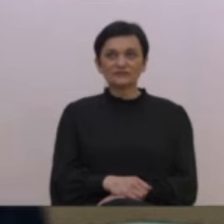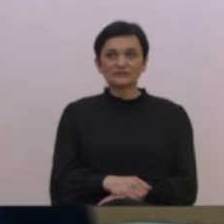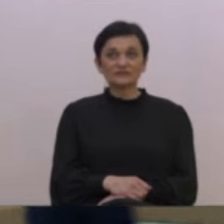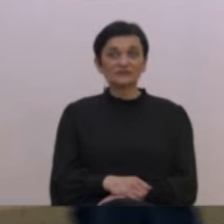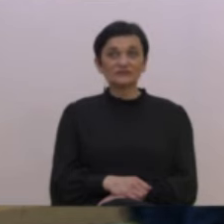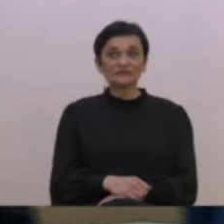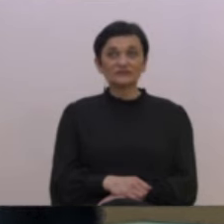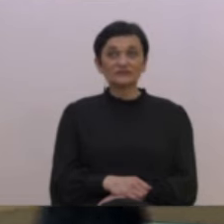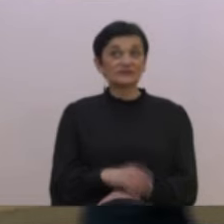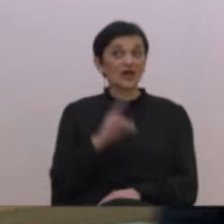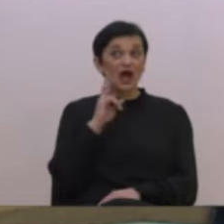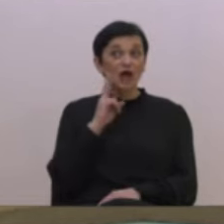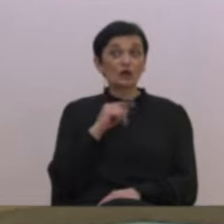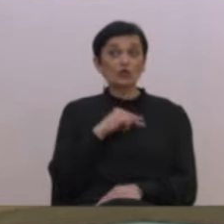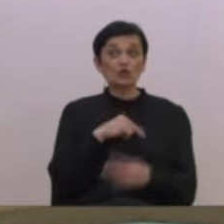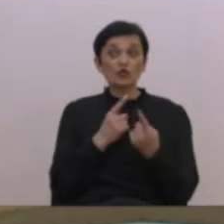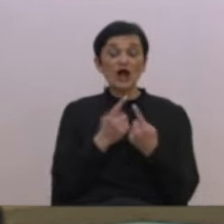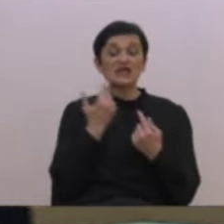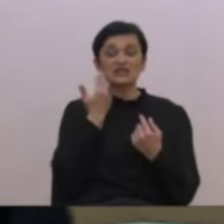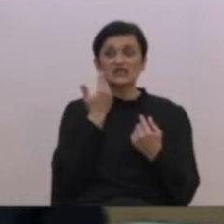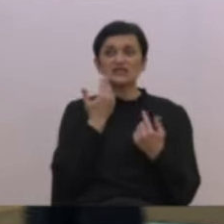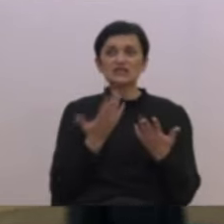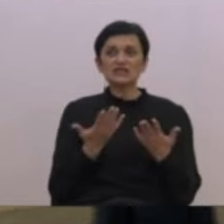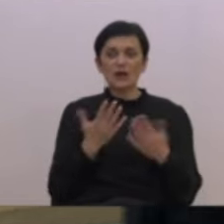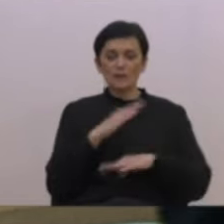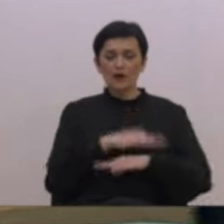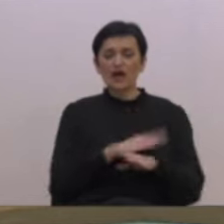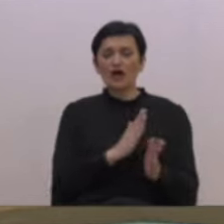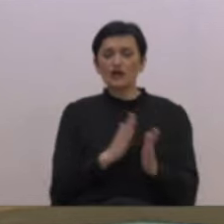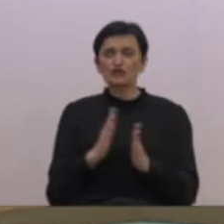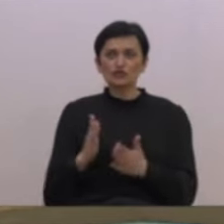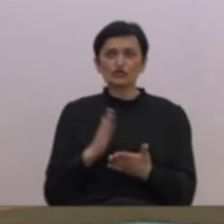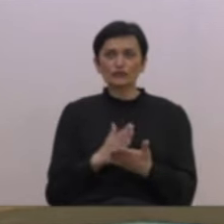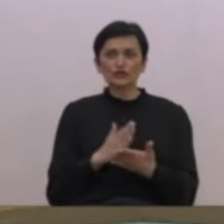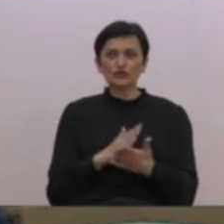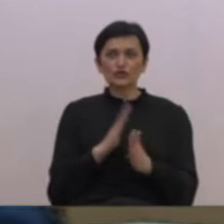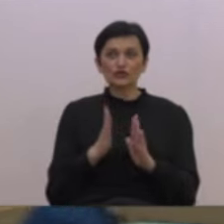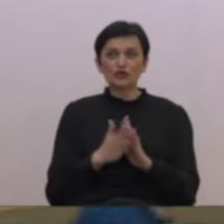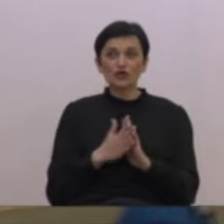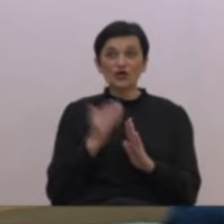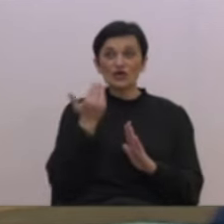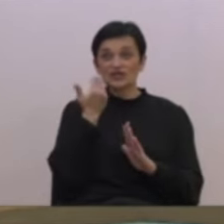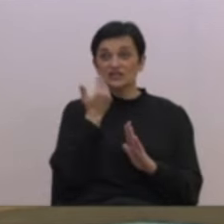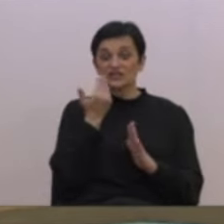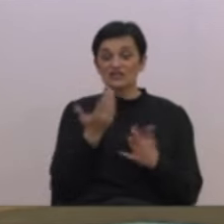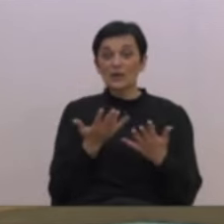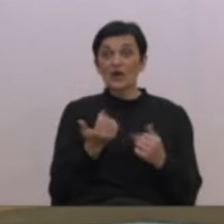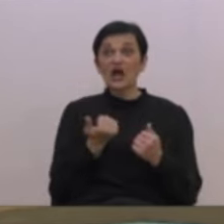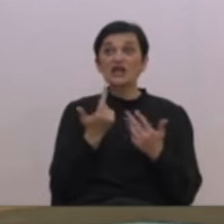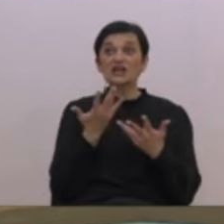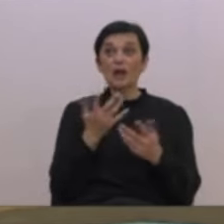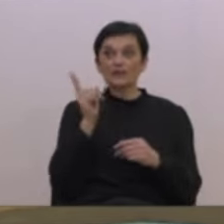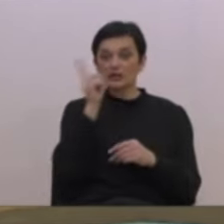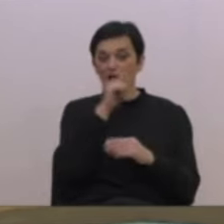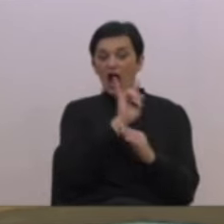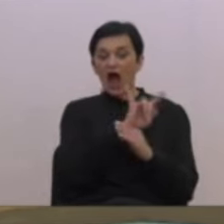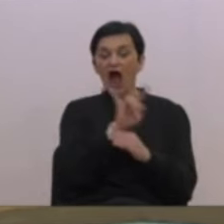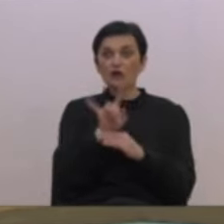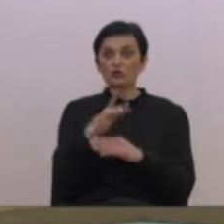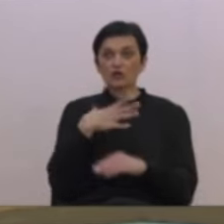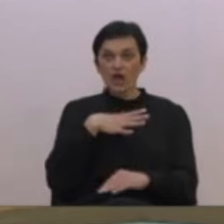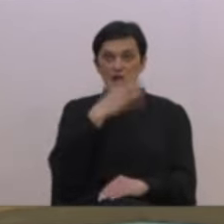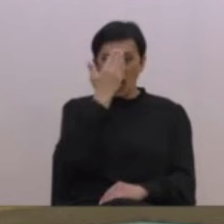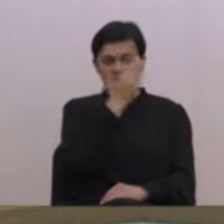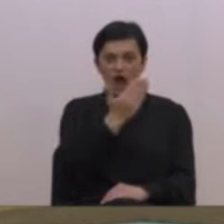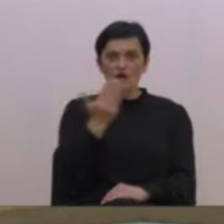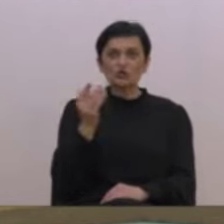არ ვიცი კოლეგებო, სამარცხინოს აქციელი არის საერთოდ რა. სამარცხინოს აქციელი არის, რამდენი უნდა ატყუოთ ქართველი ხალხი, ამდენი.